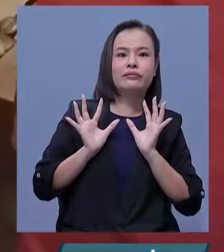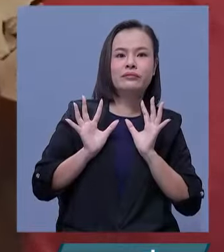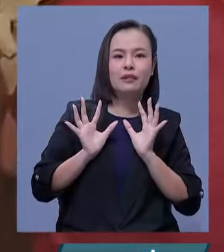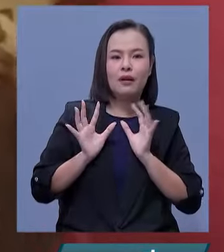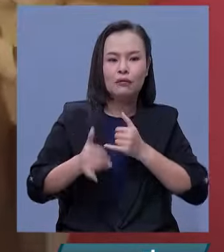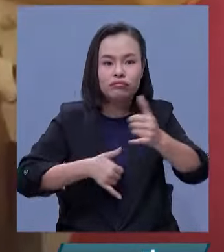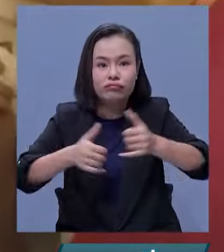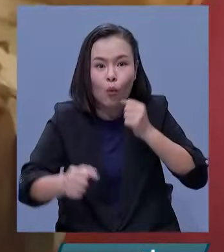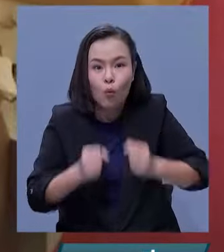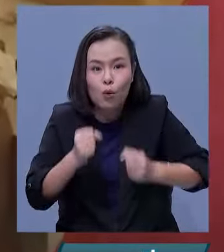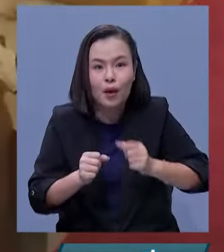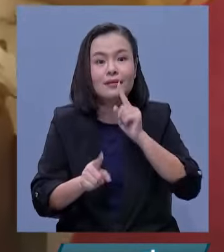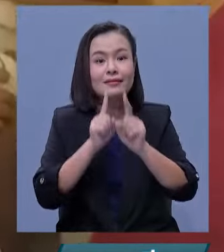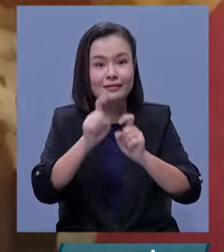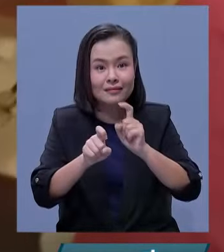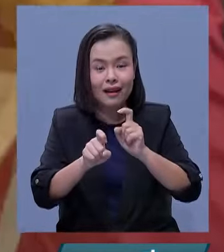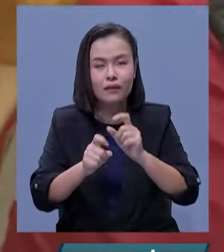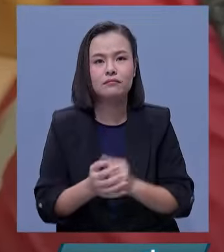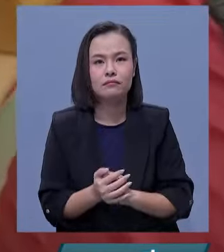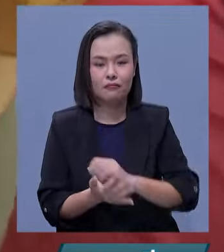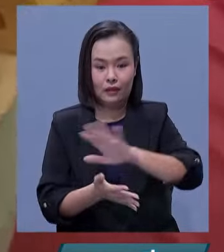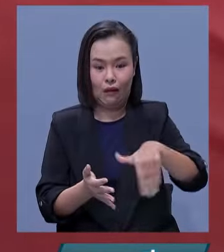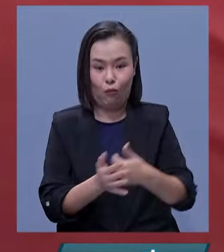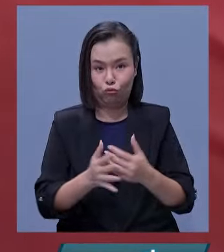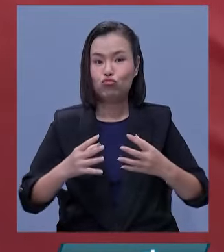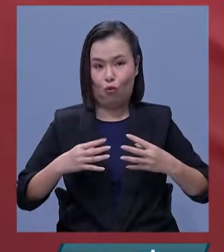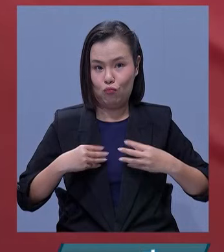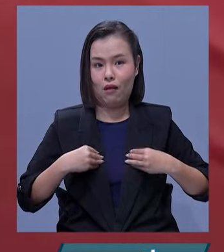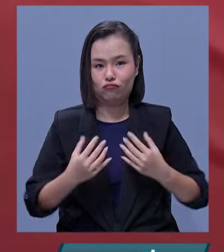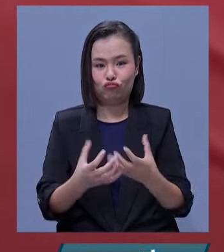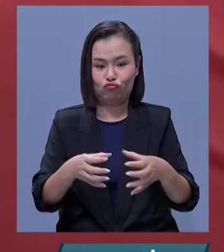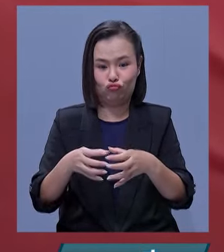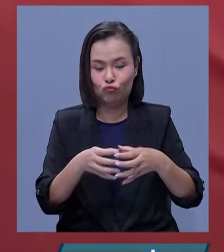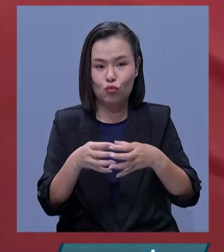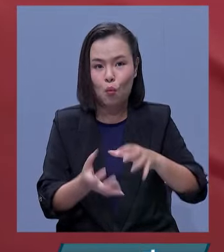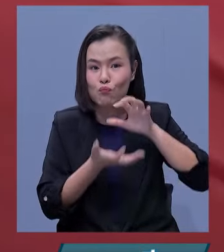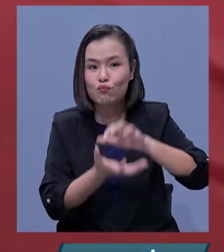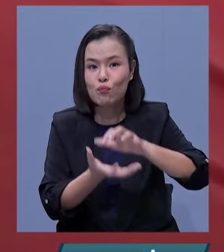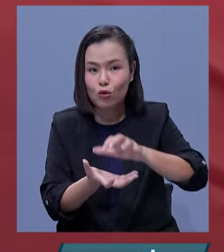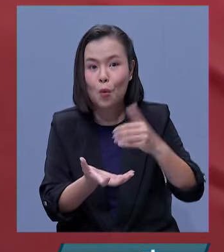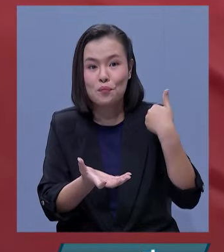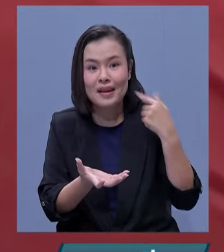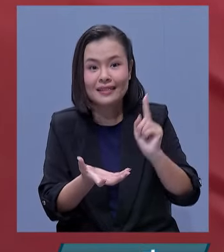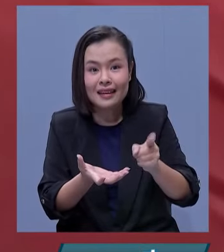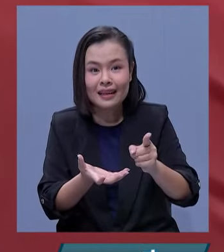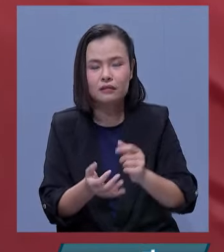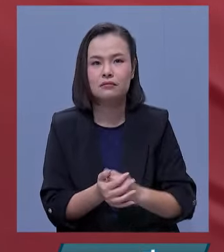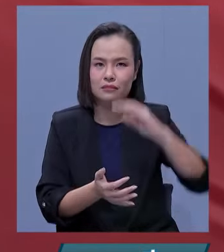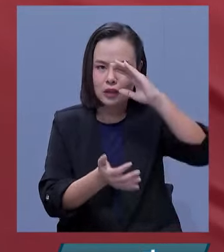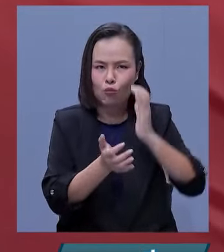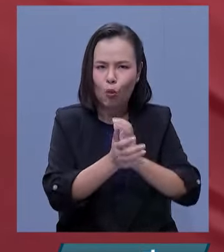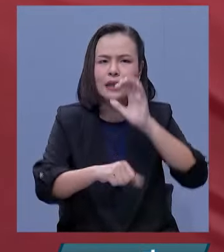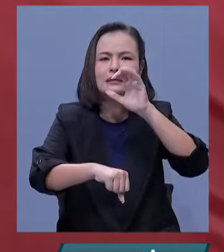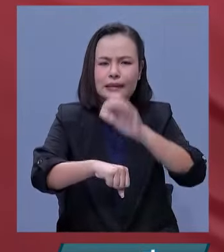ครับแล้วจากการสอบถามนักพนันทั้งหมดก็ยอมรับนะครับว่ามีการล้อมวงเล่นการพนันไฮโลจริงๆแล้วก็เพิ่งจะมาถูกเจ้าหน้าที่เข้